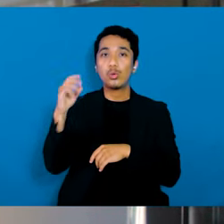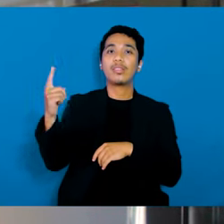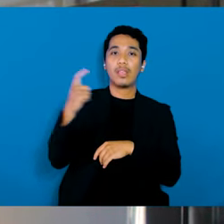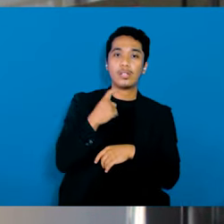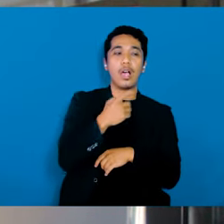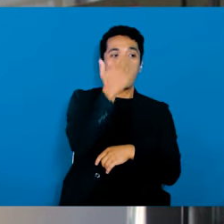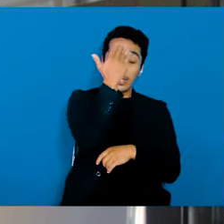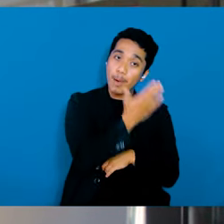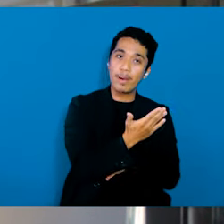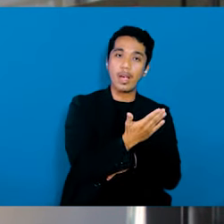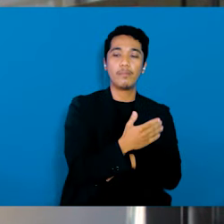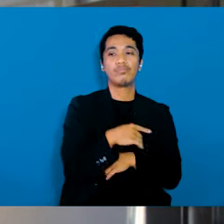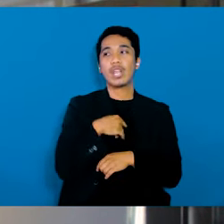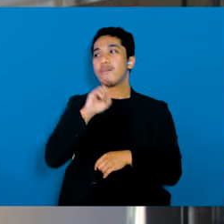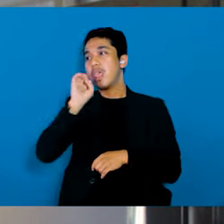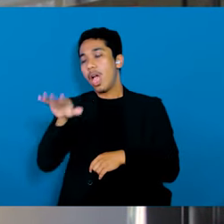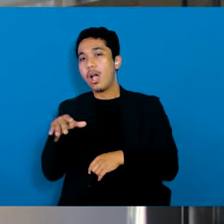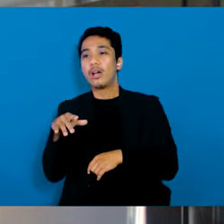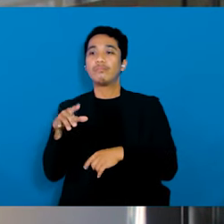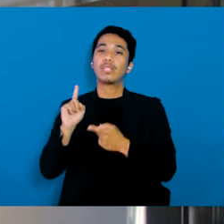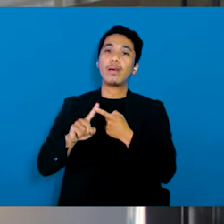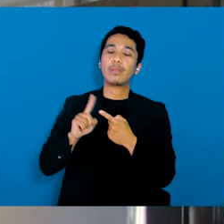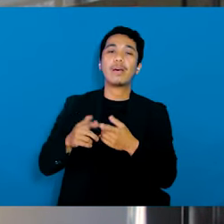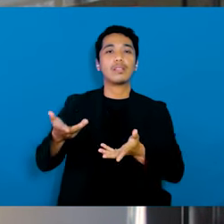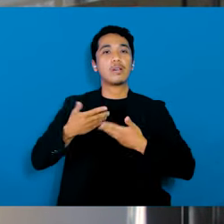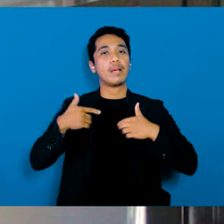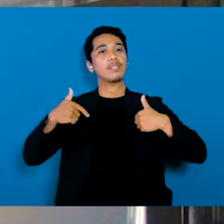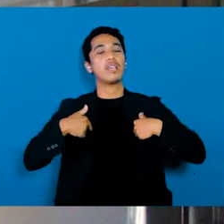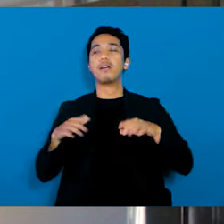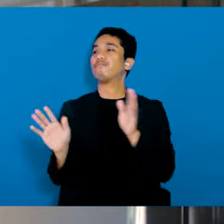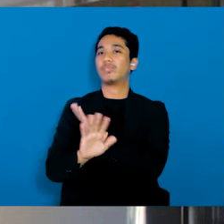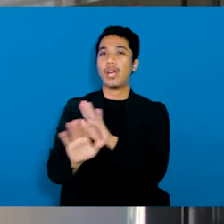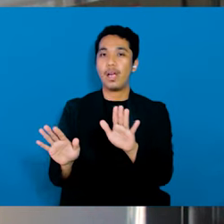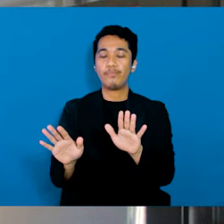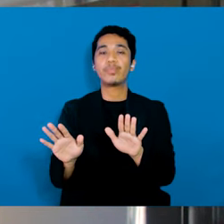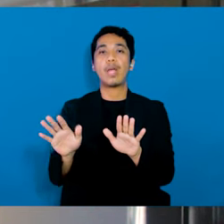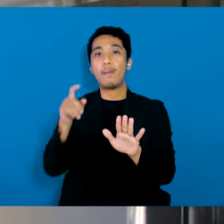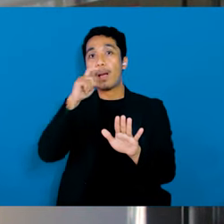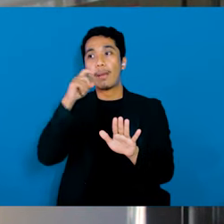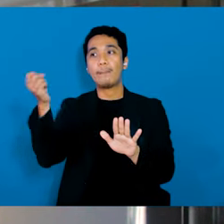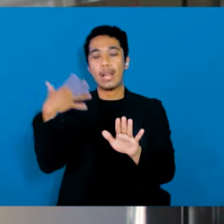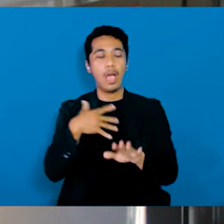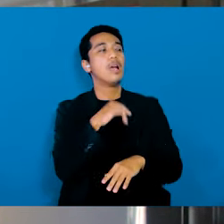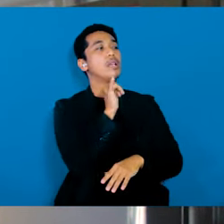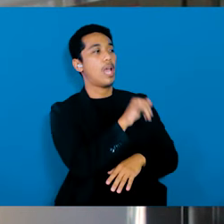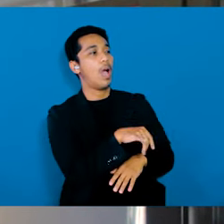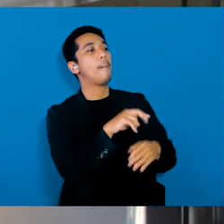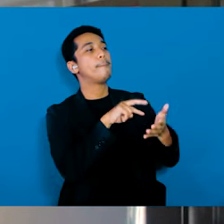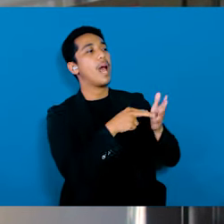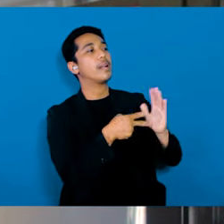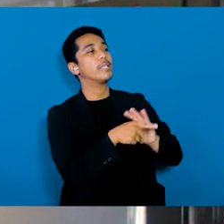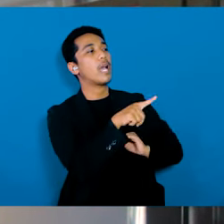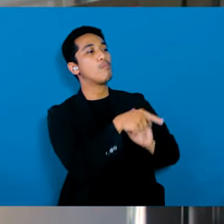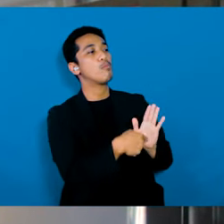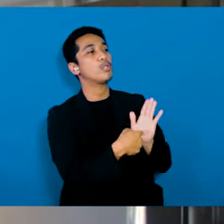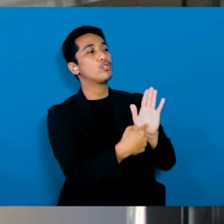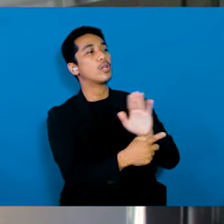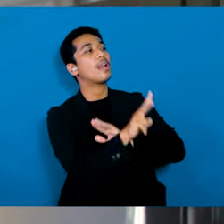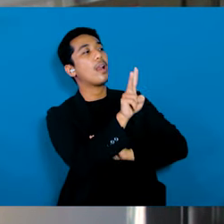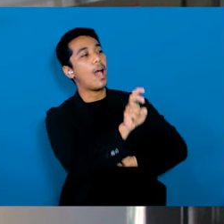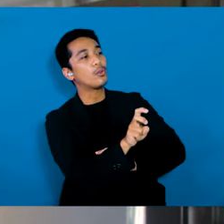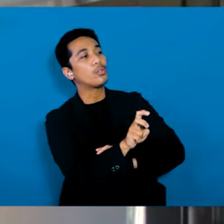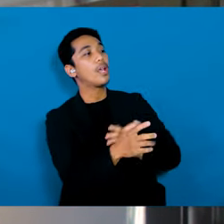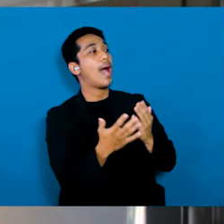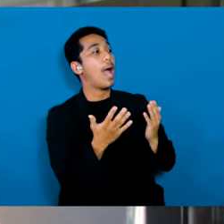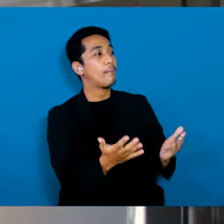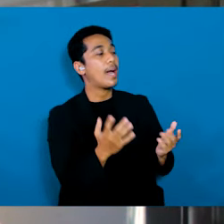bahwa teman-teman gak bisa menerima saya gitu kan. Nah kemudian bapak saya gini, oh berarti kamu harus bisa menunjukkan bahwa